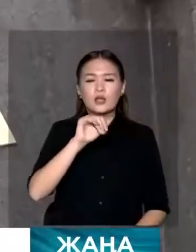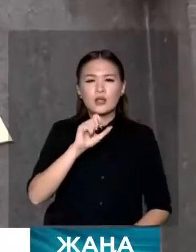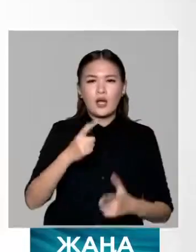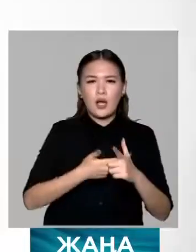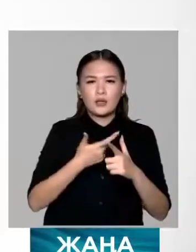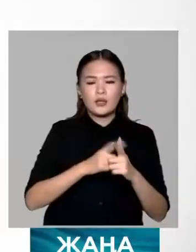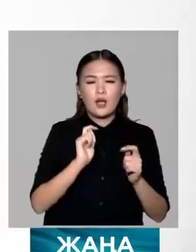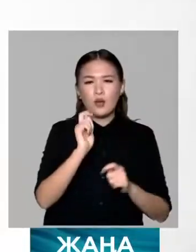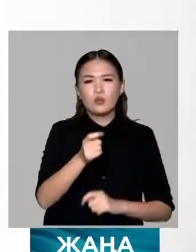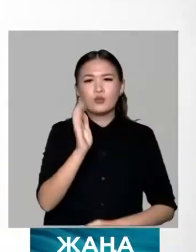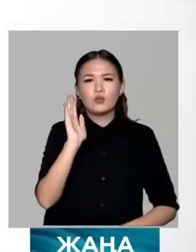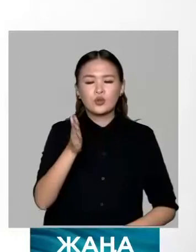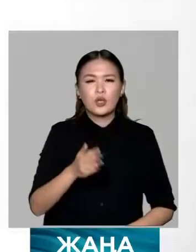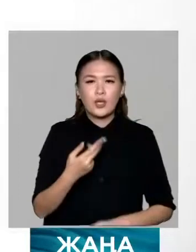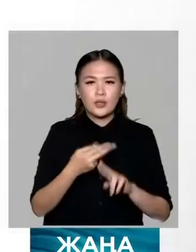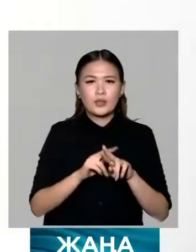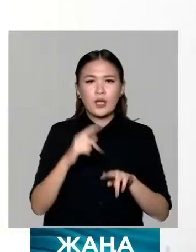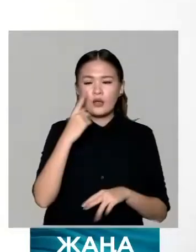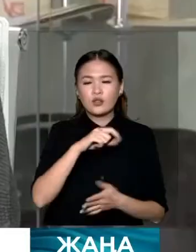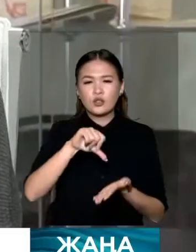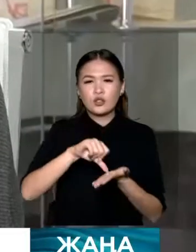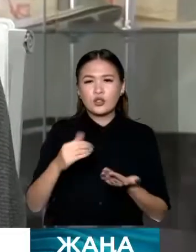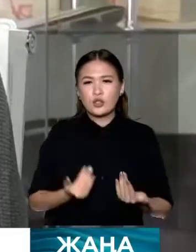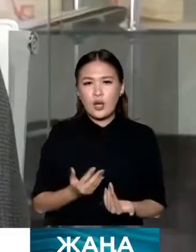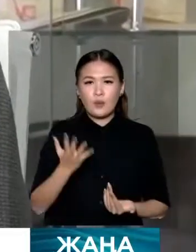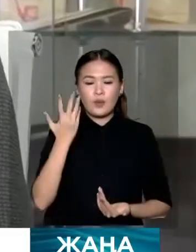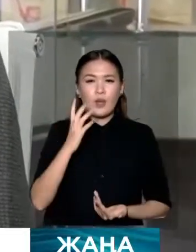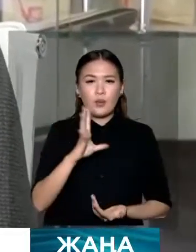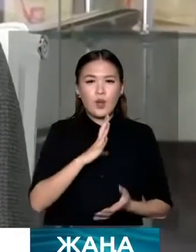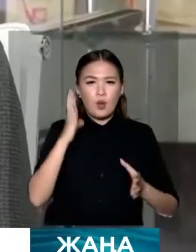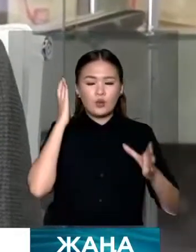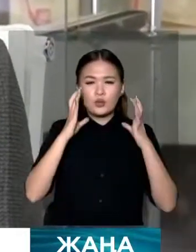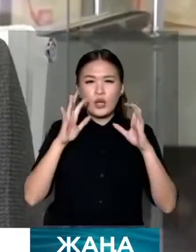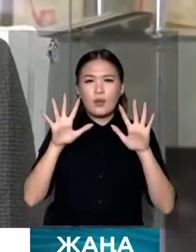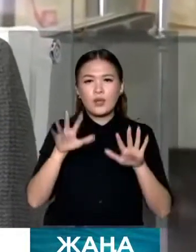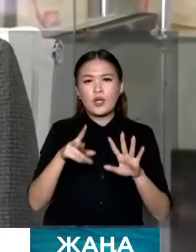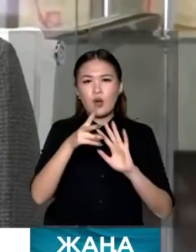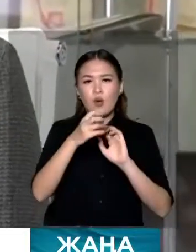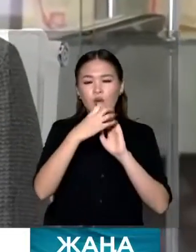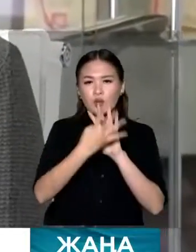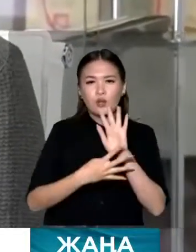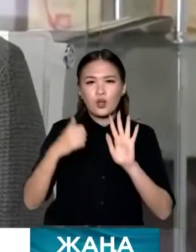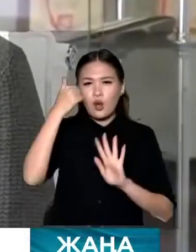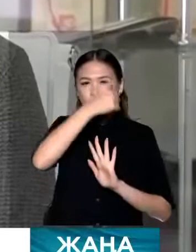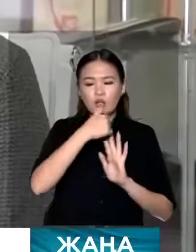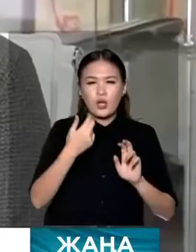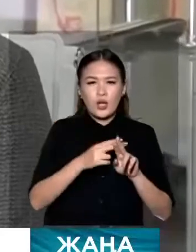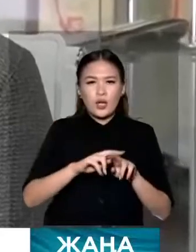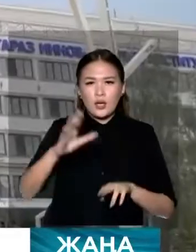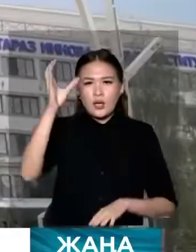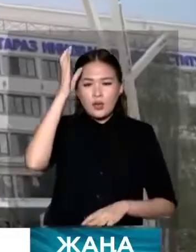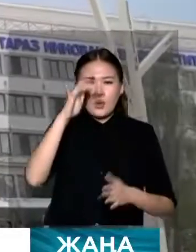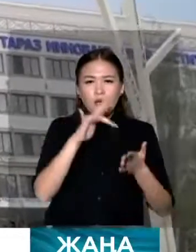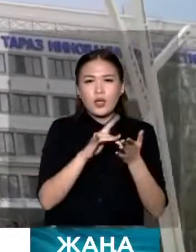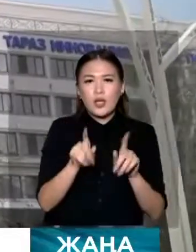есімі берілетін болды. Шерхан ағамыз өзі көзі тірісінде біздің осы университеттен 2009 жылы Шерхан тану ғылыми зерттеу орталығын